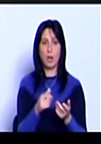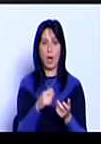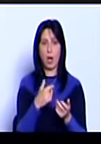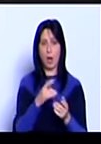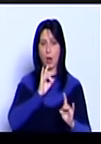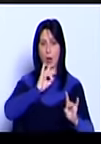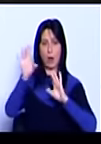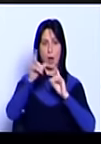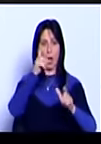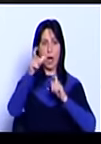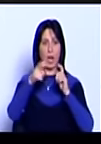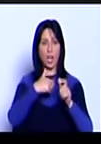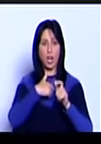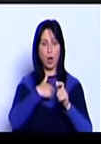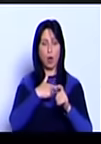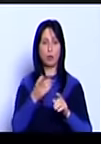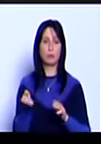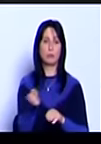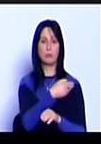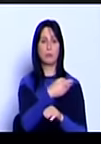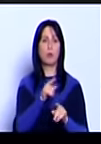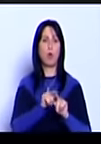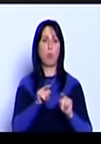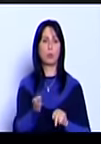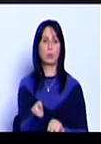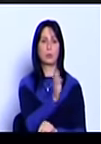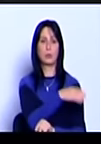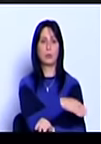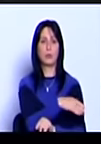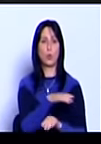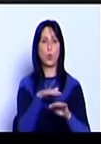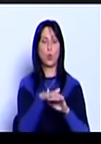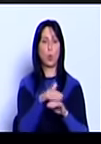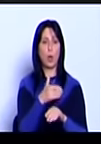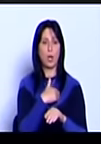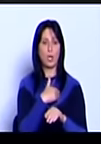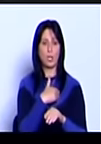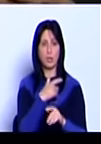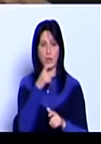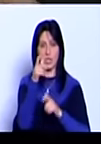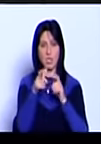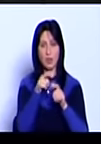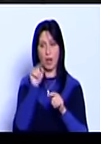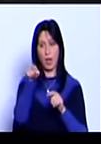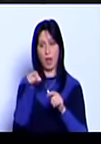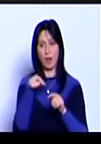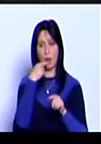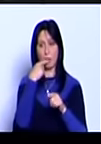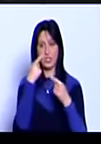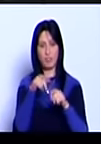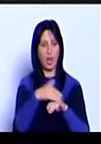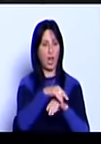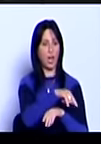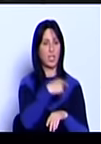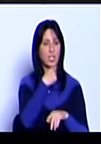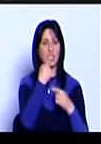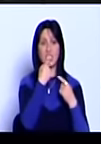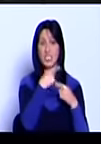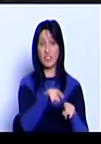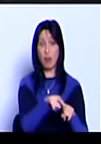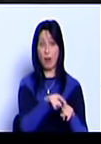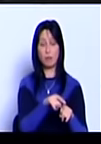დემონსტრირება გინდა და საკუთარი პარტიის ან საკუთარი თავისთვის ქულების ჩაწერა გინდა და თან იქ ერთს ამბობ და გარეთ გამოდიხარ და მე ეს გამოგაგ